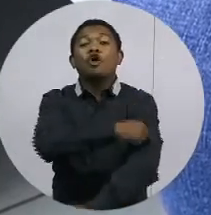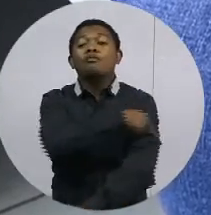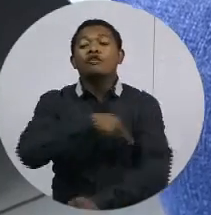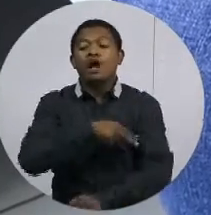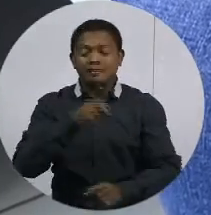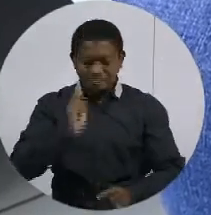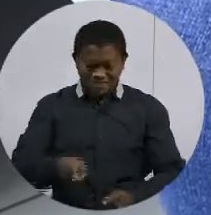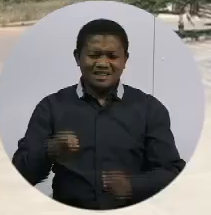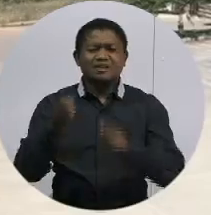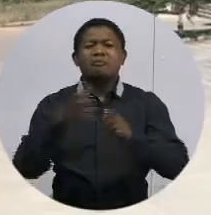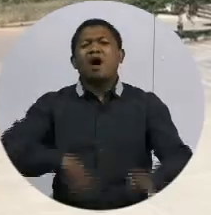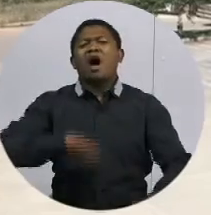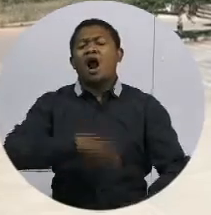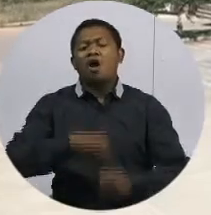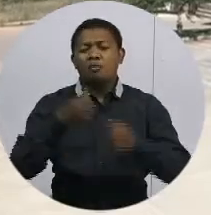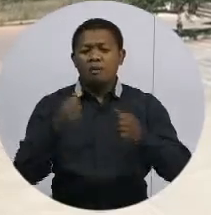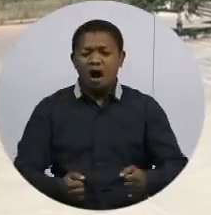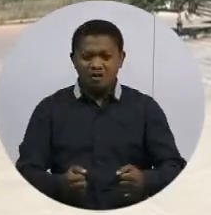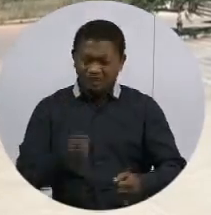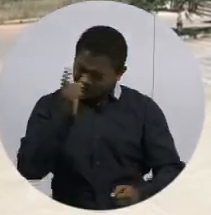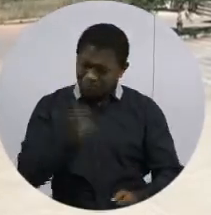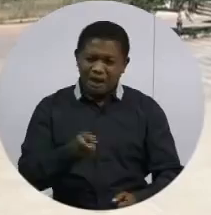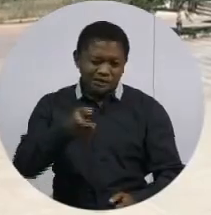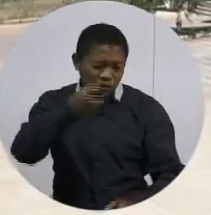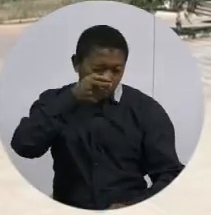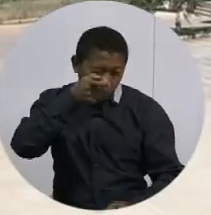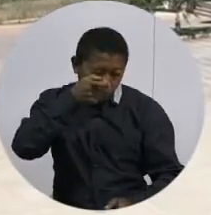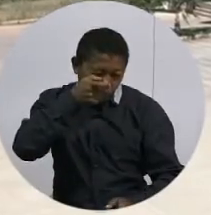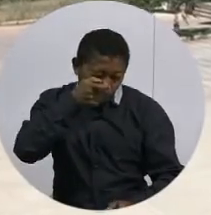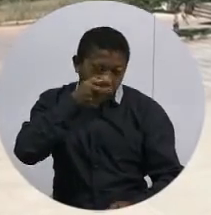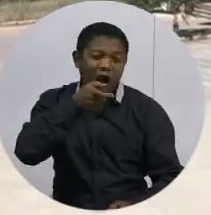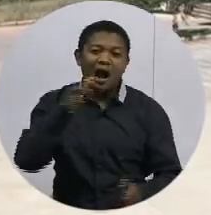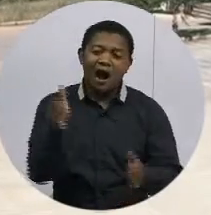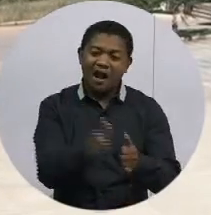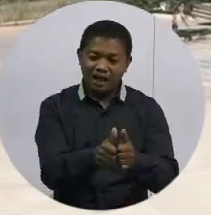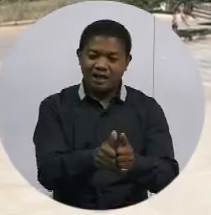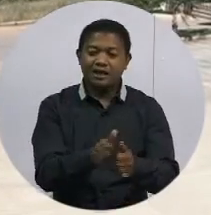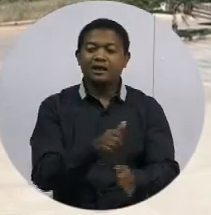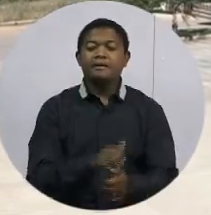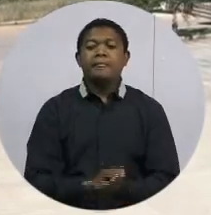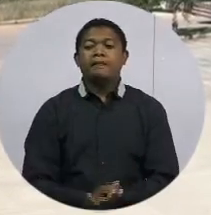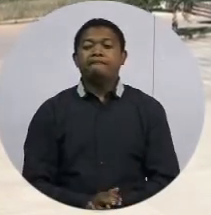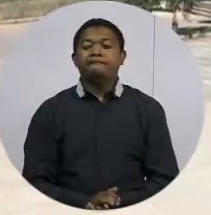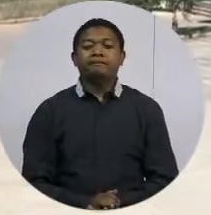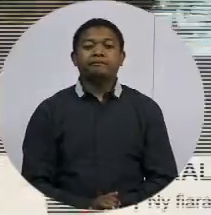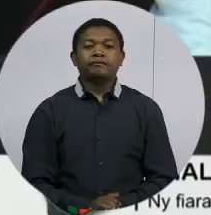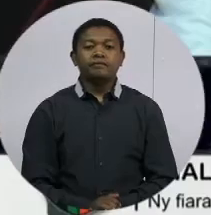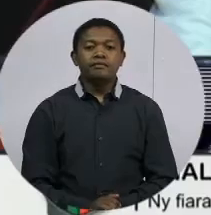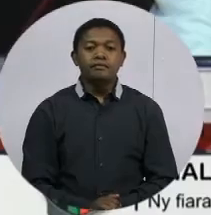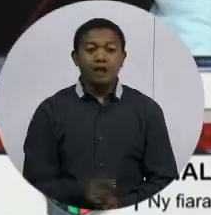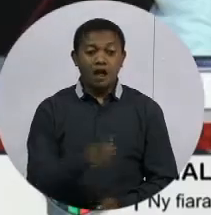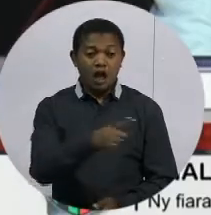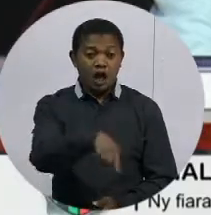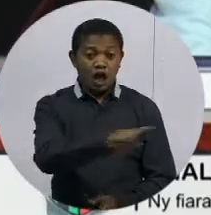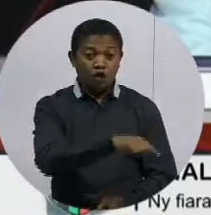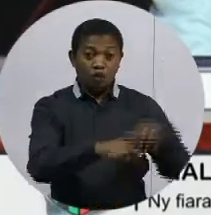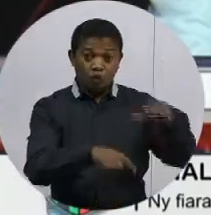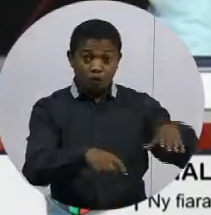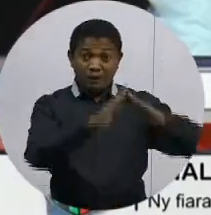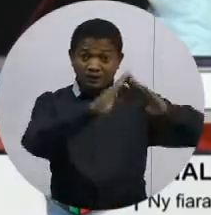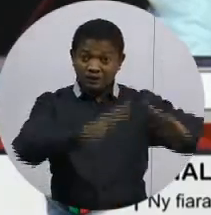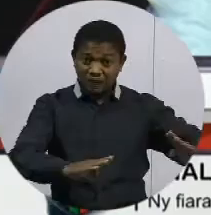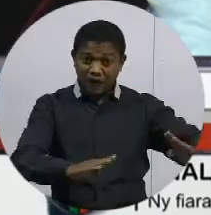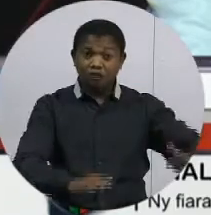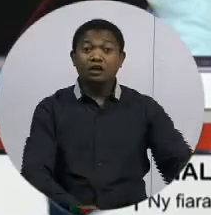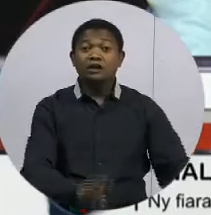grave, ka voatery na raha maso akaiky ny fahasalamany. Ireo ilay tany an-trano izany a 7 amby 35 dia olona tsy